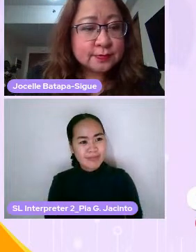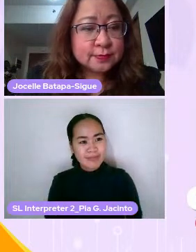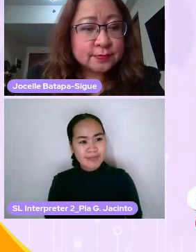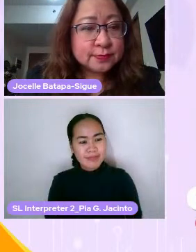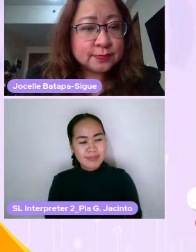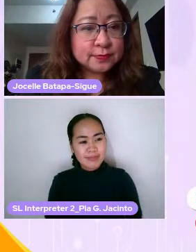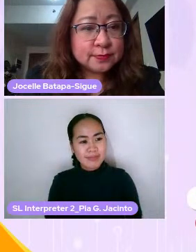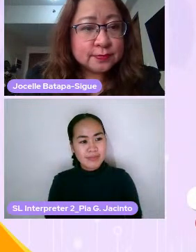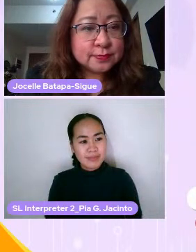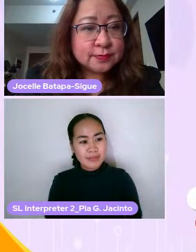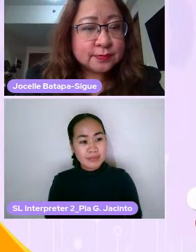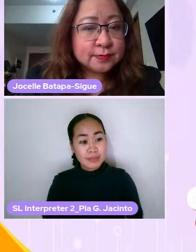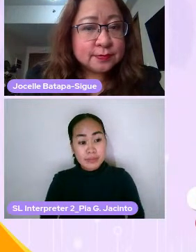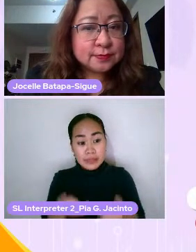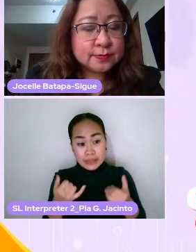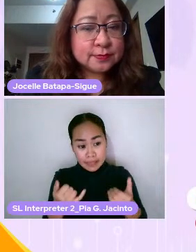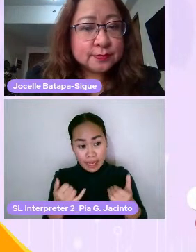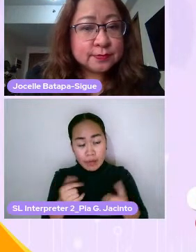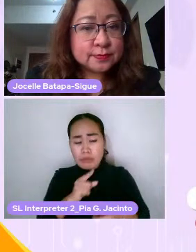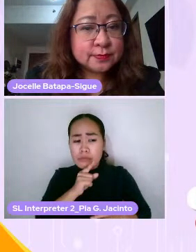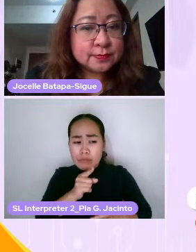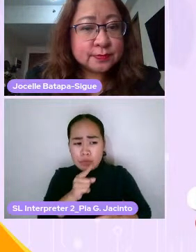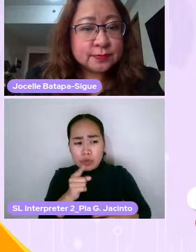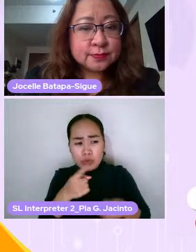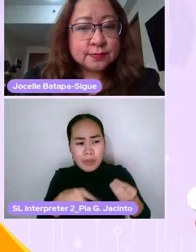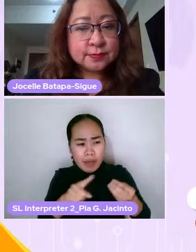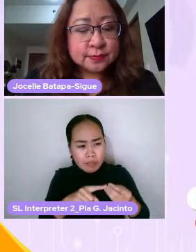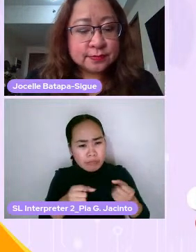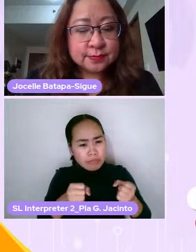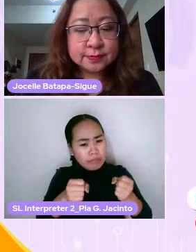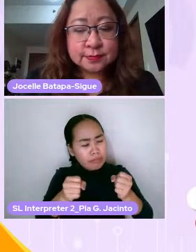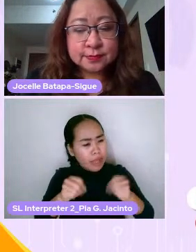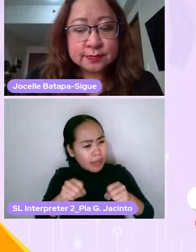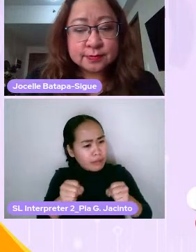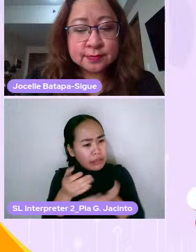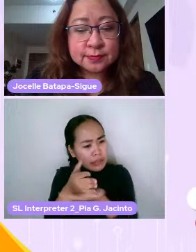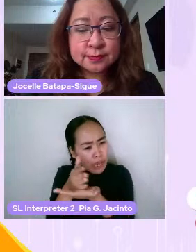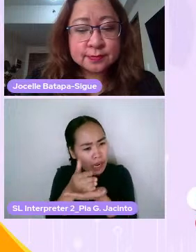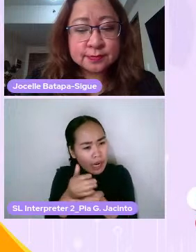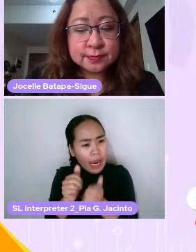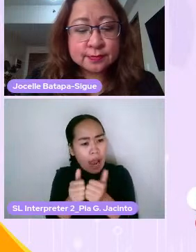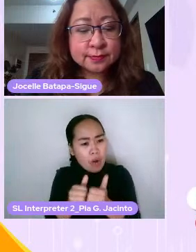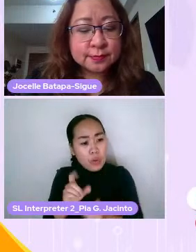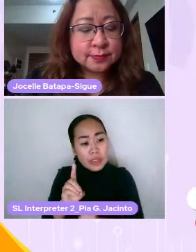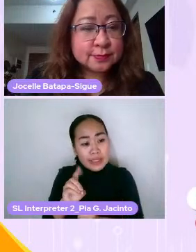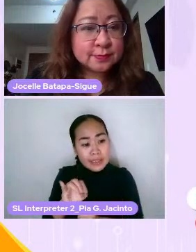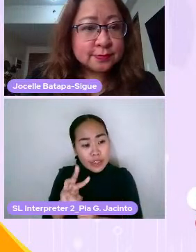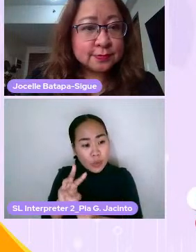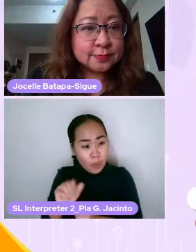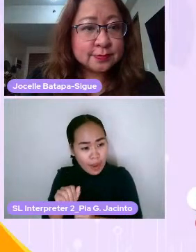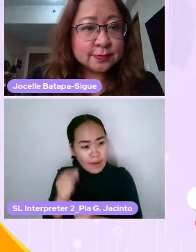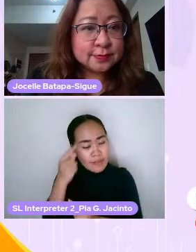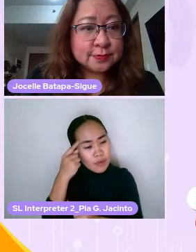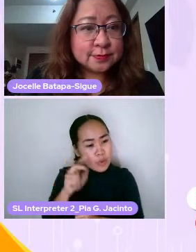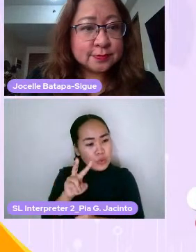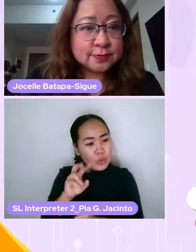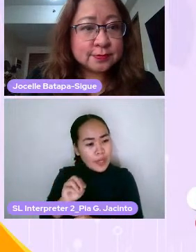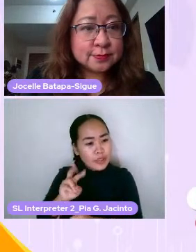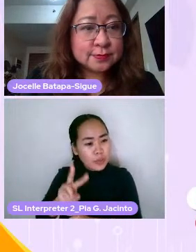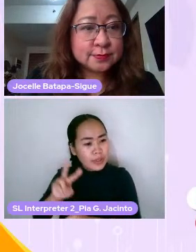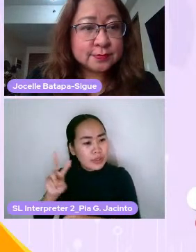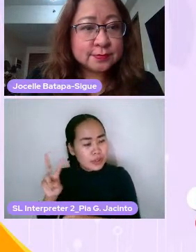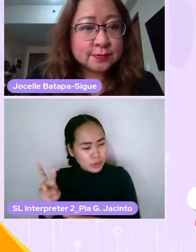itong ginawa ni Yusek Giselle to be able to share and propose DIWA sa 2022 ITU